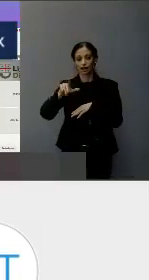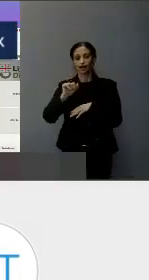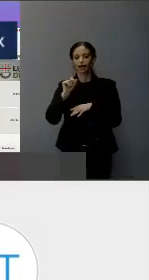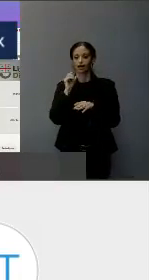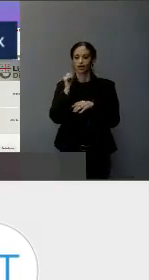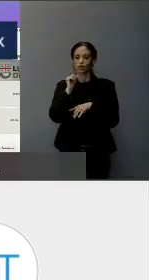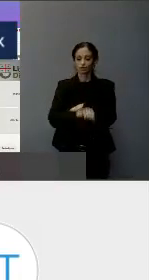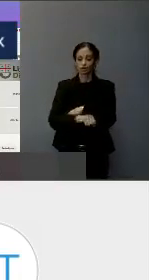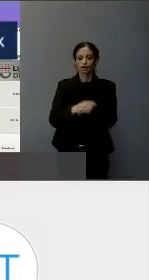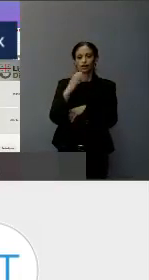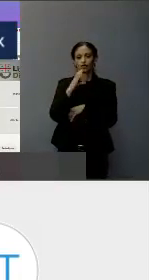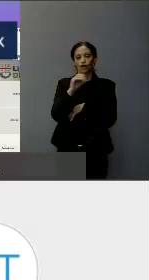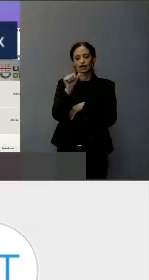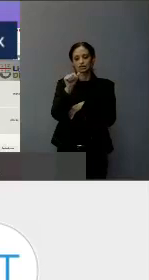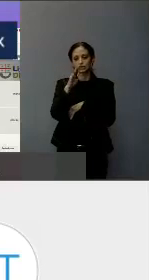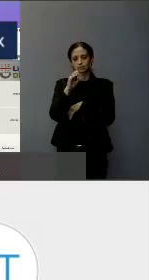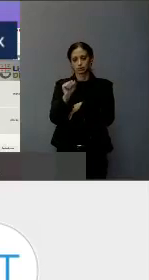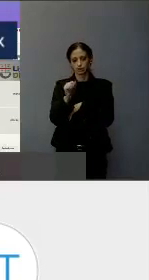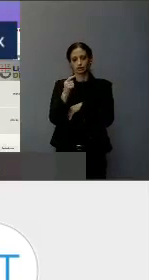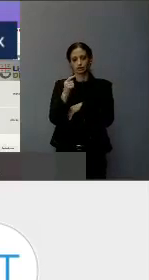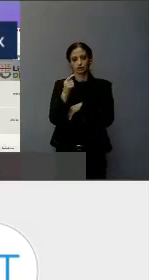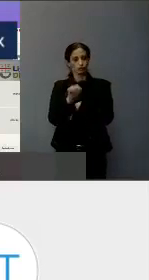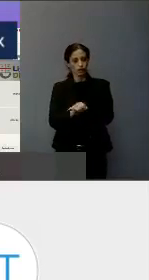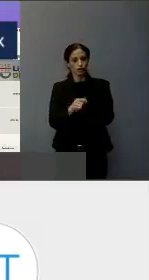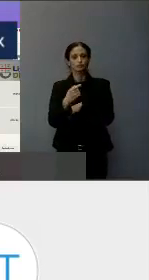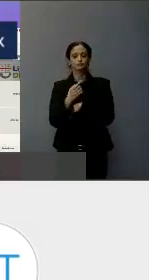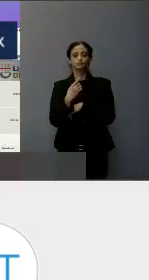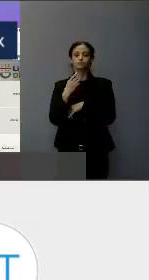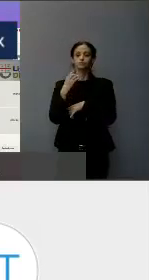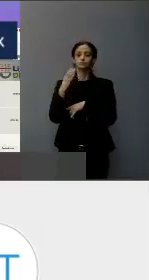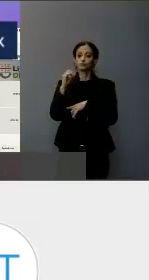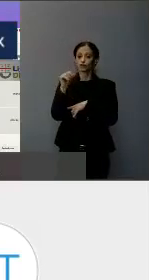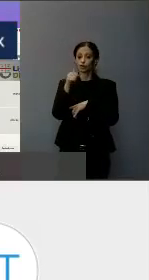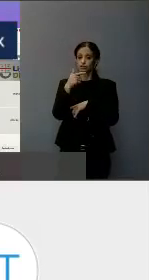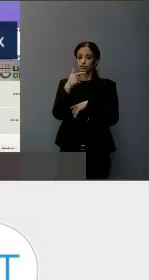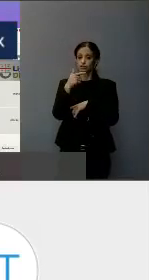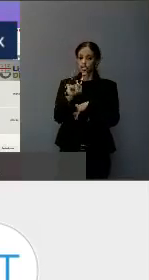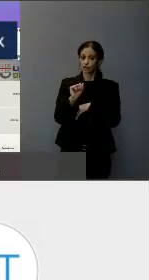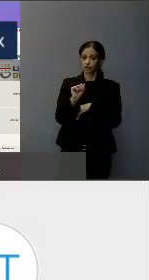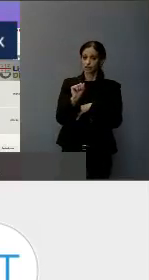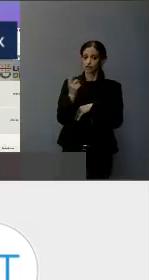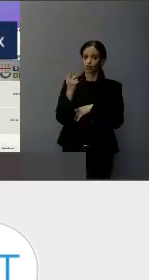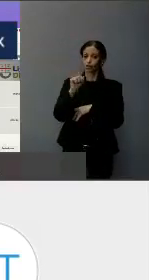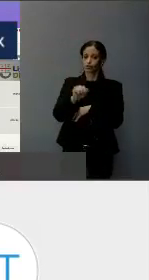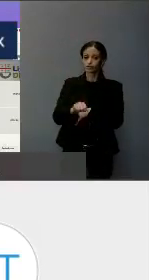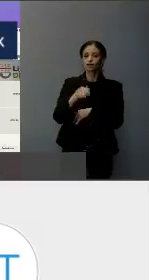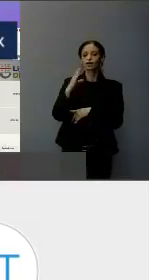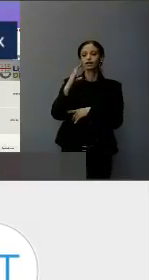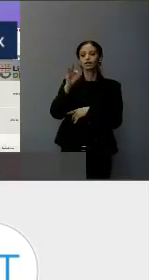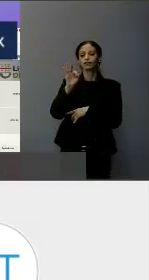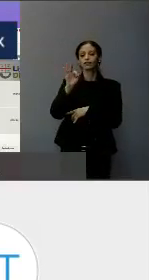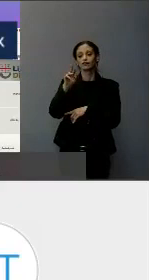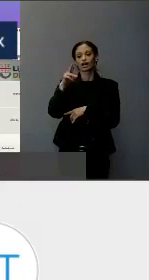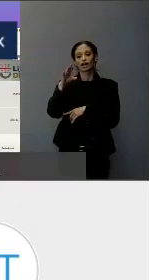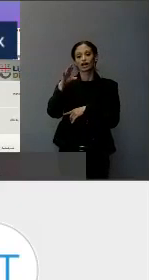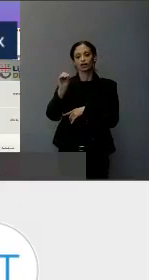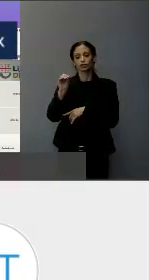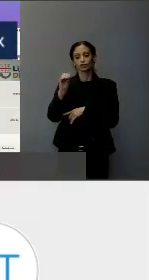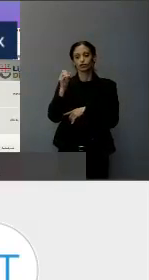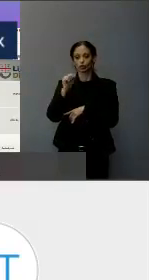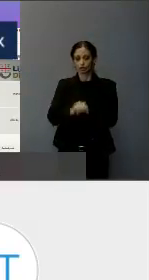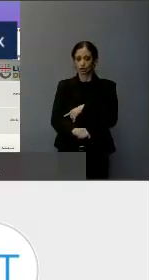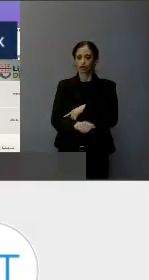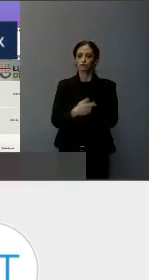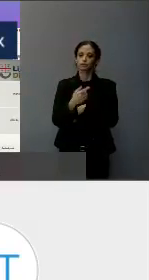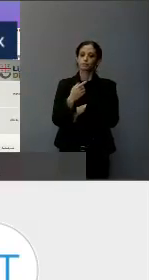consigliere cassibba contrario consigliere costa scegliere ferrero contraria